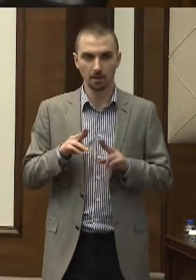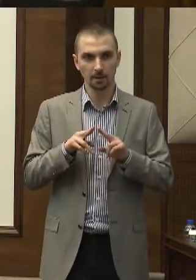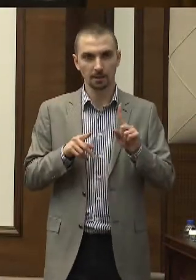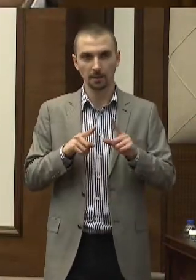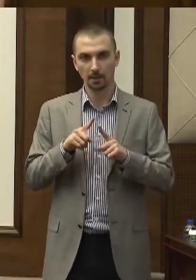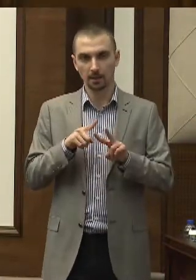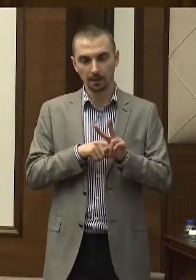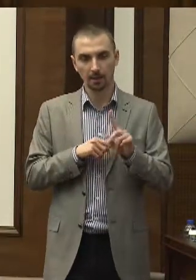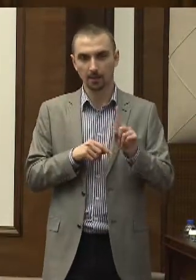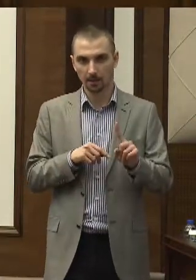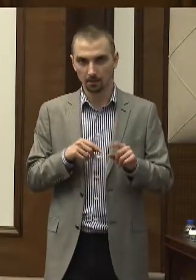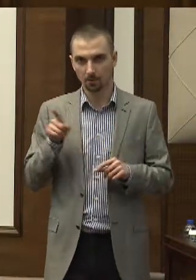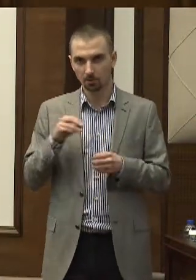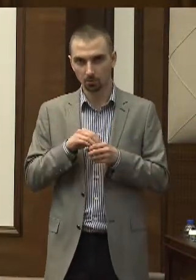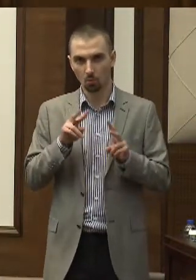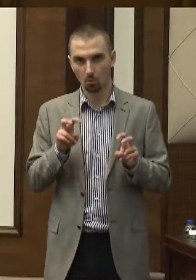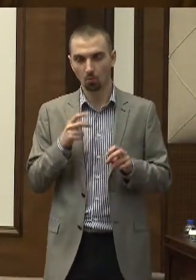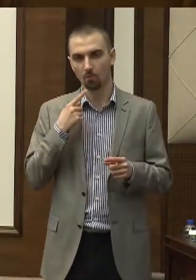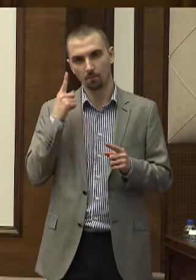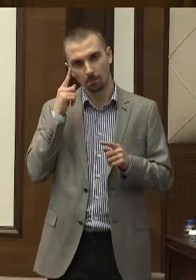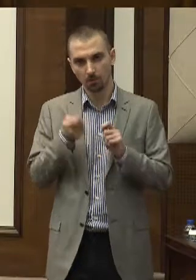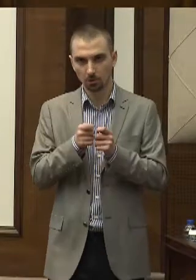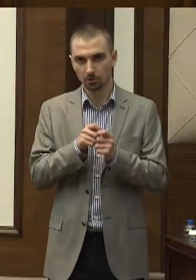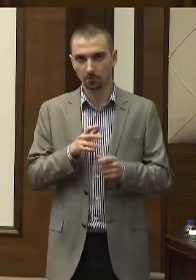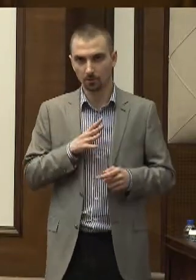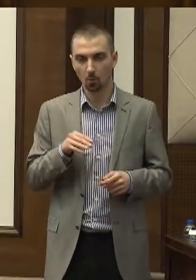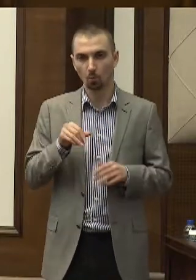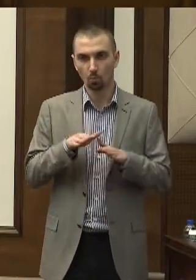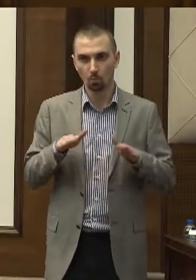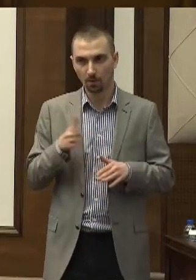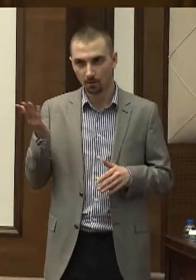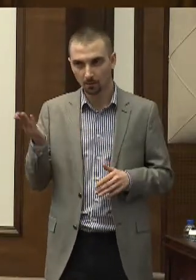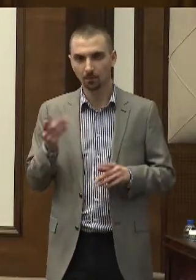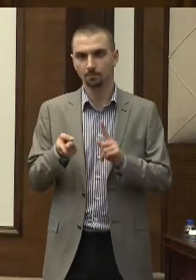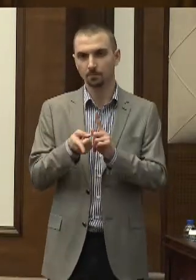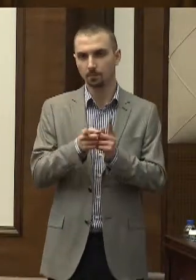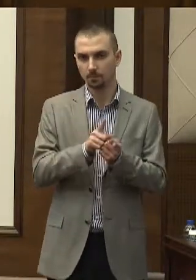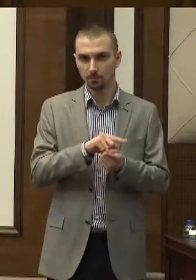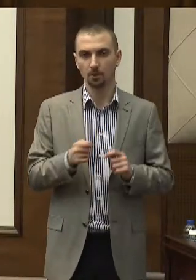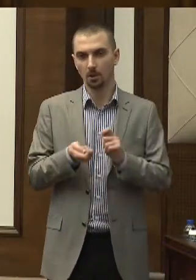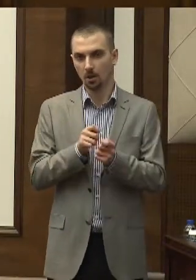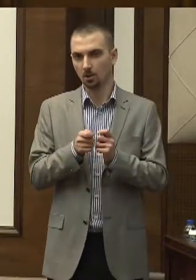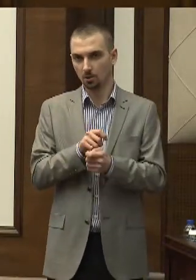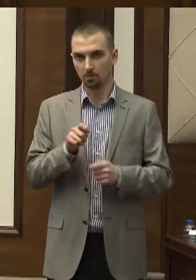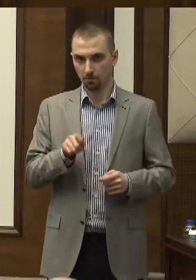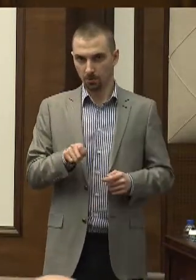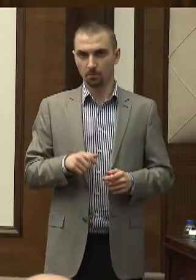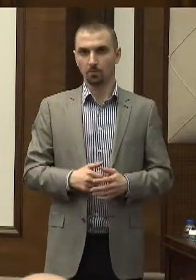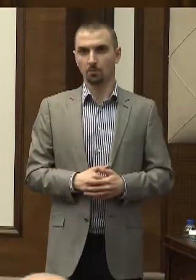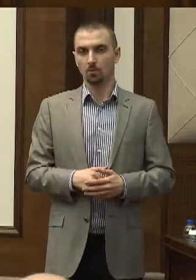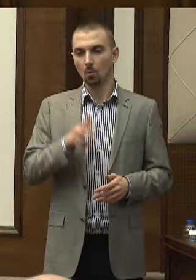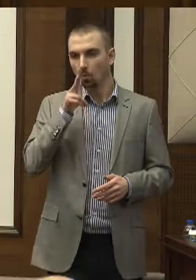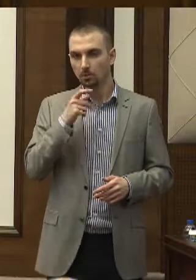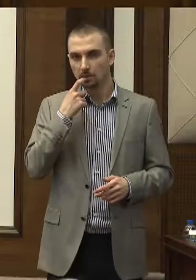bugün biz bir Kumburgaz'da, Celaliye'de, Kamiloba'da, Güzelce'de kıyı kenar çizgisi nedeniyle vatandaşın 300